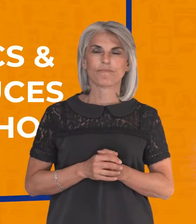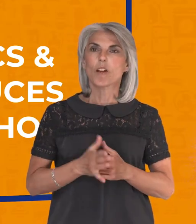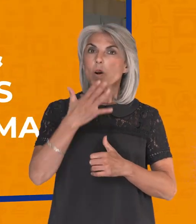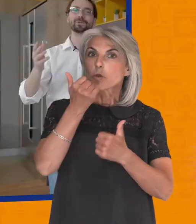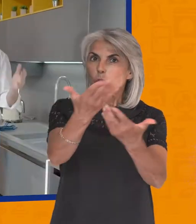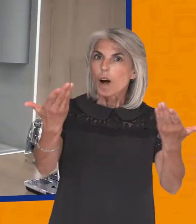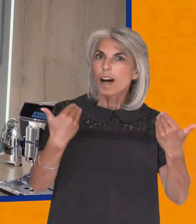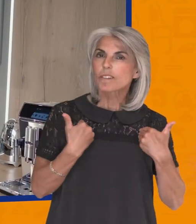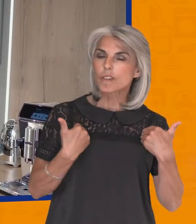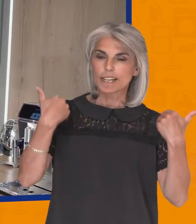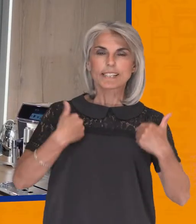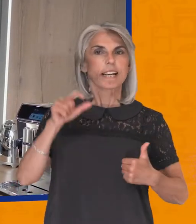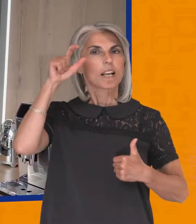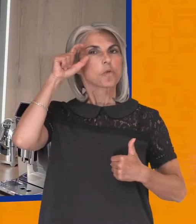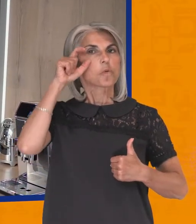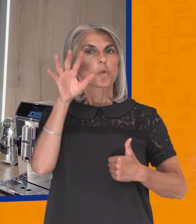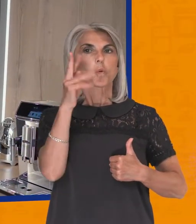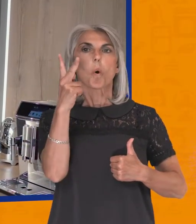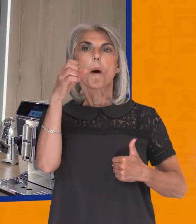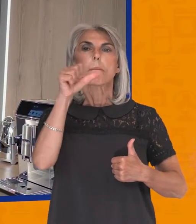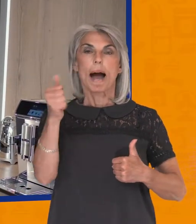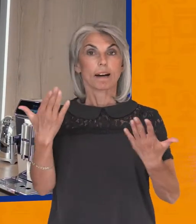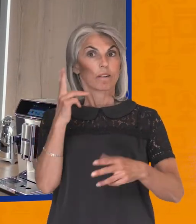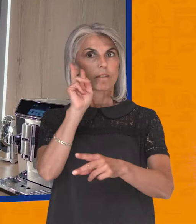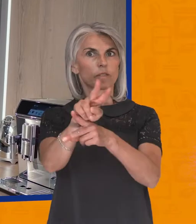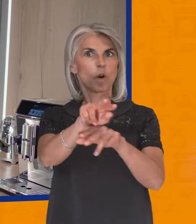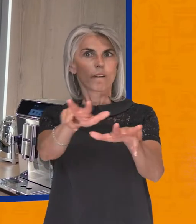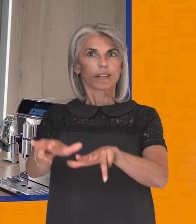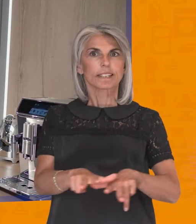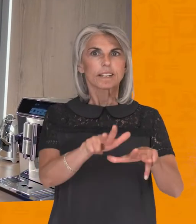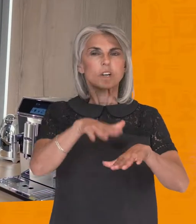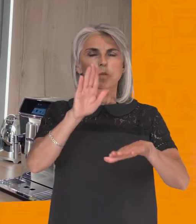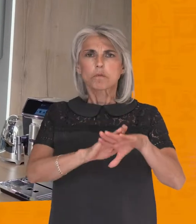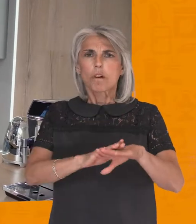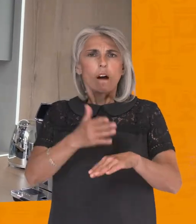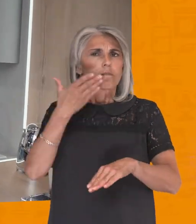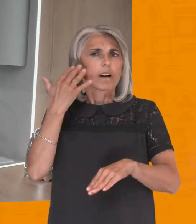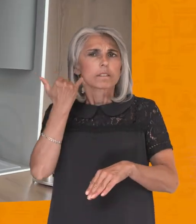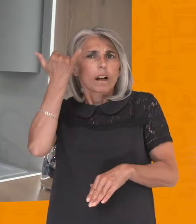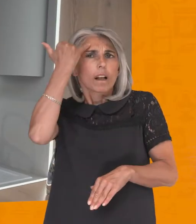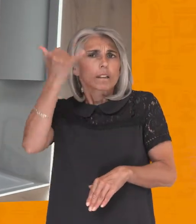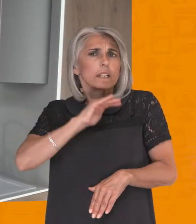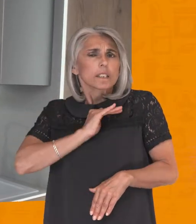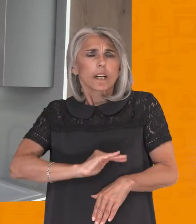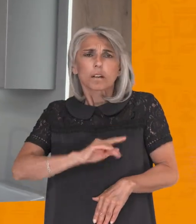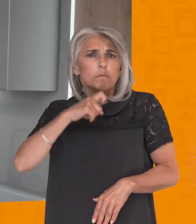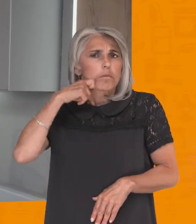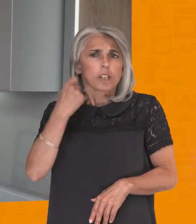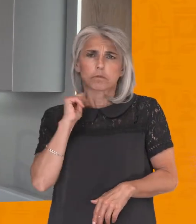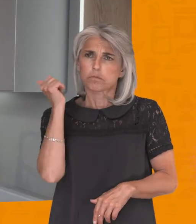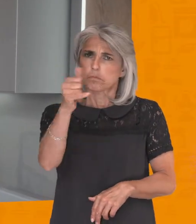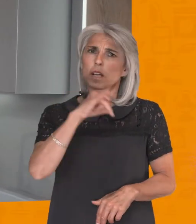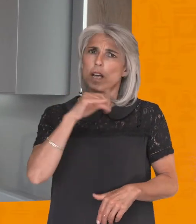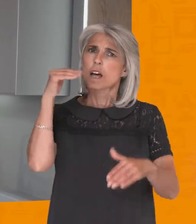Bonjour à toutes et tous, Thomas de chez Defitech. Bienvenue dans cette vidéo consacrée à un truc astuce, tout simple, pas cher, vous en avez